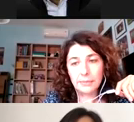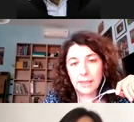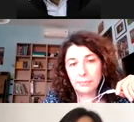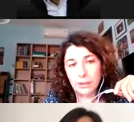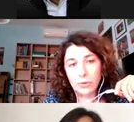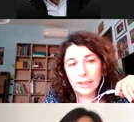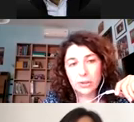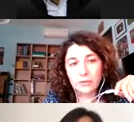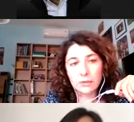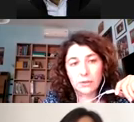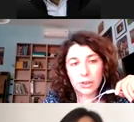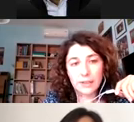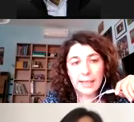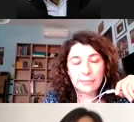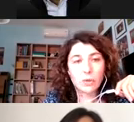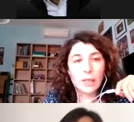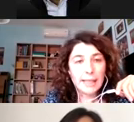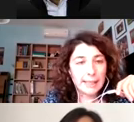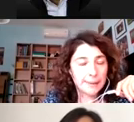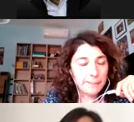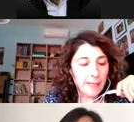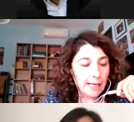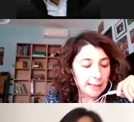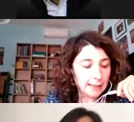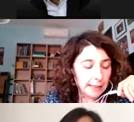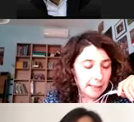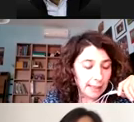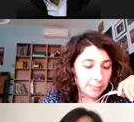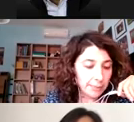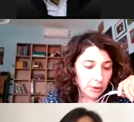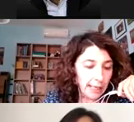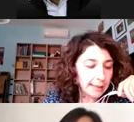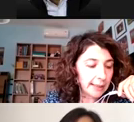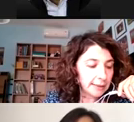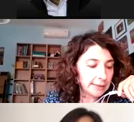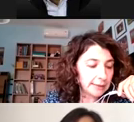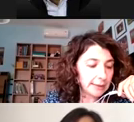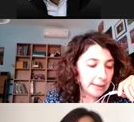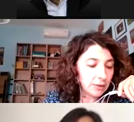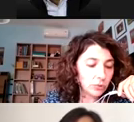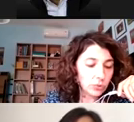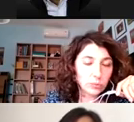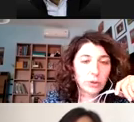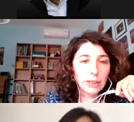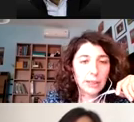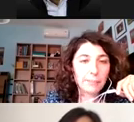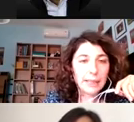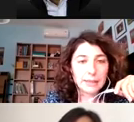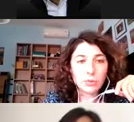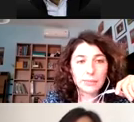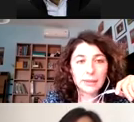pandemica in particolare ci ci riferiamo ehm a il alla prima ondata eh il consumo